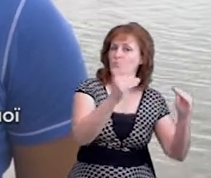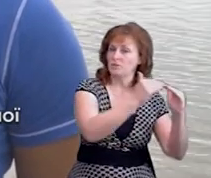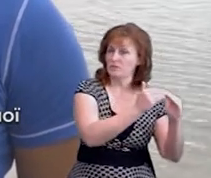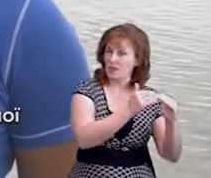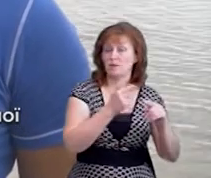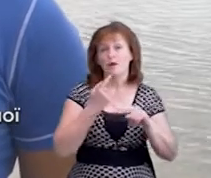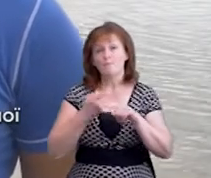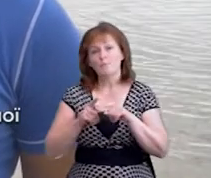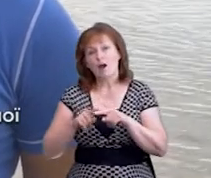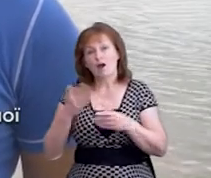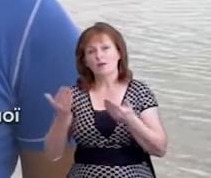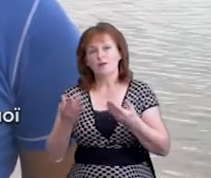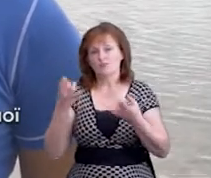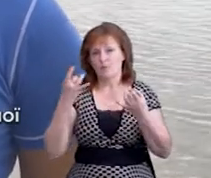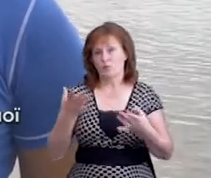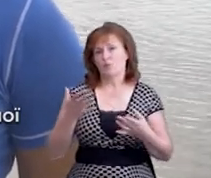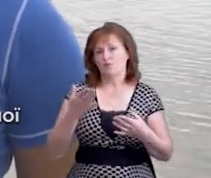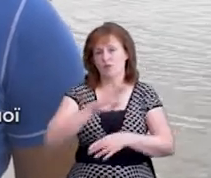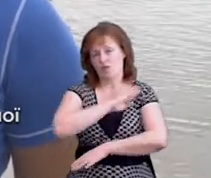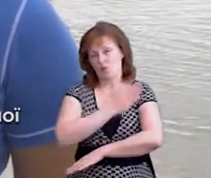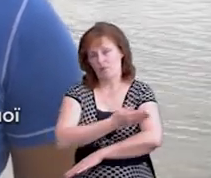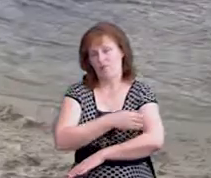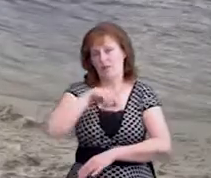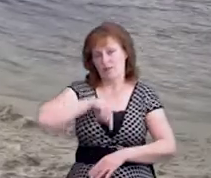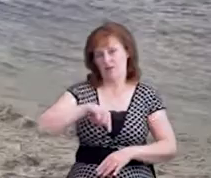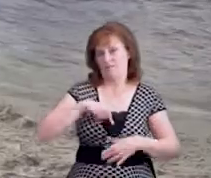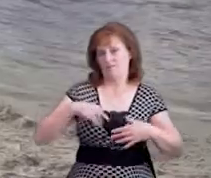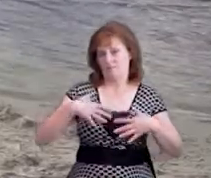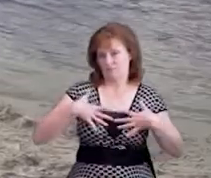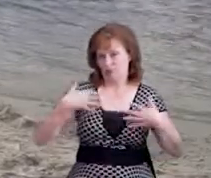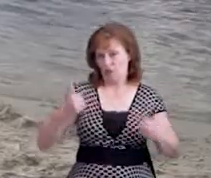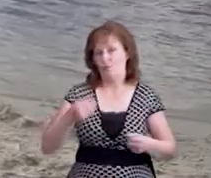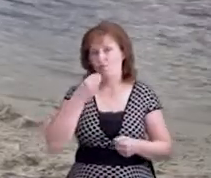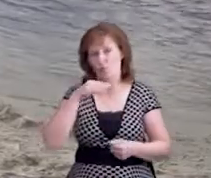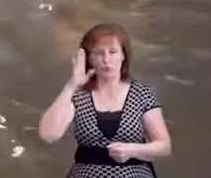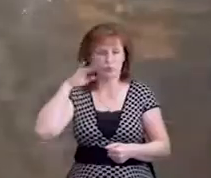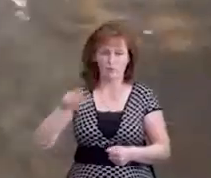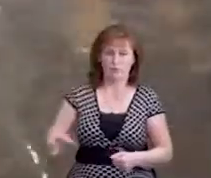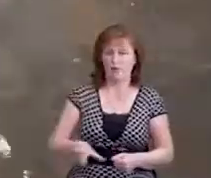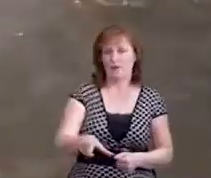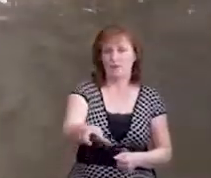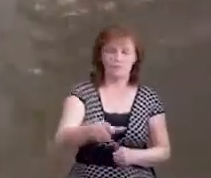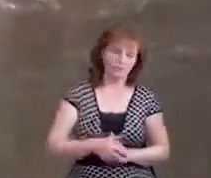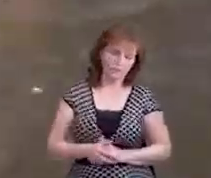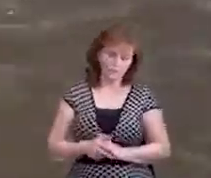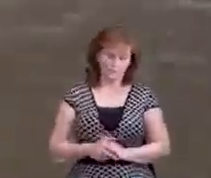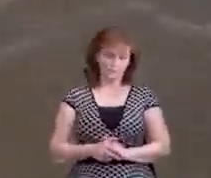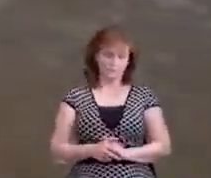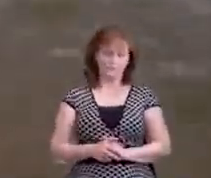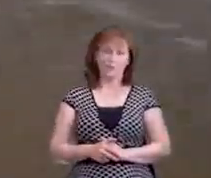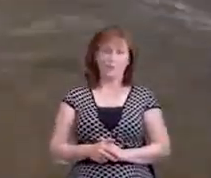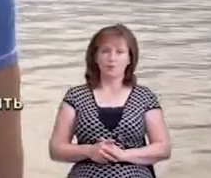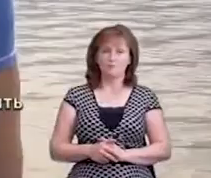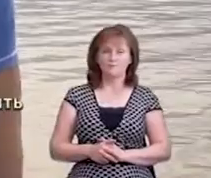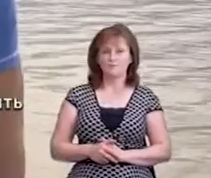веселого времяпровождения, общей фізичної підготовки, то, звісно, на пляжі. Іноді, каже Дмитро, до занять долучаються ті, хто відпочиває на пляжі. В